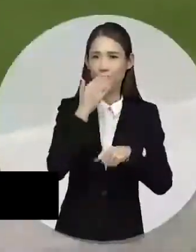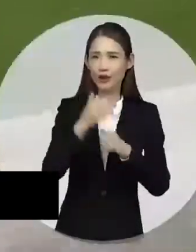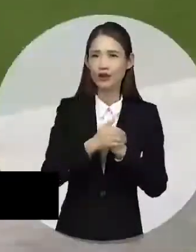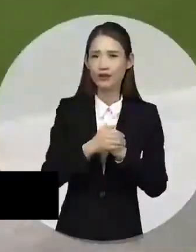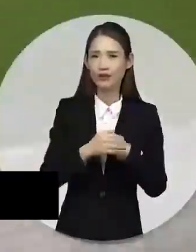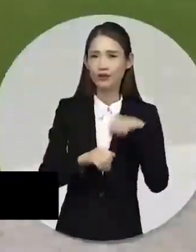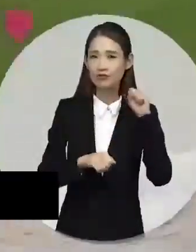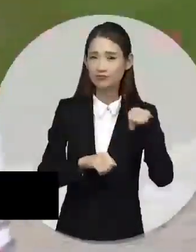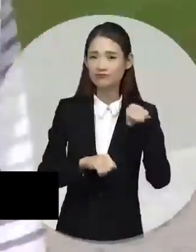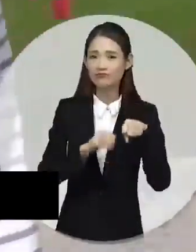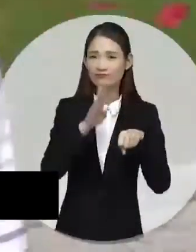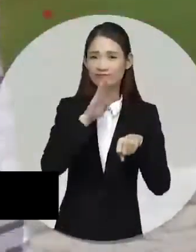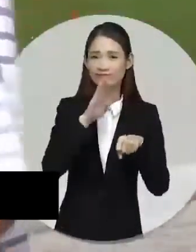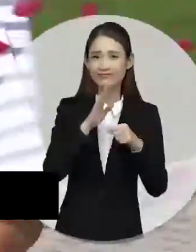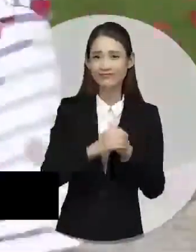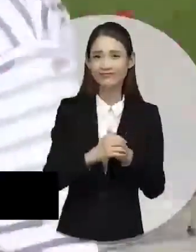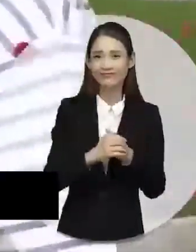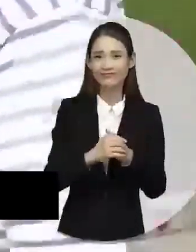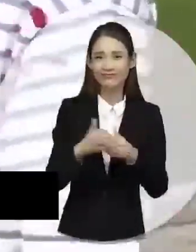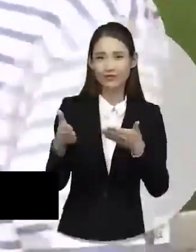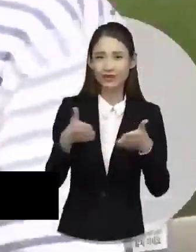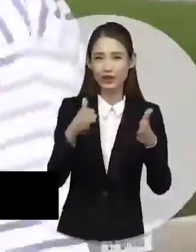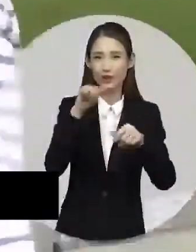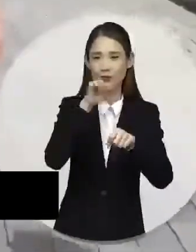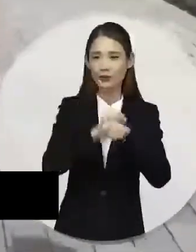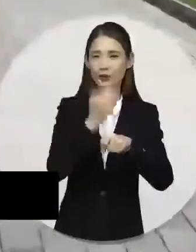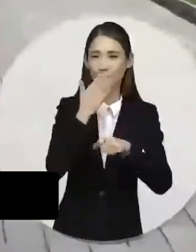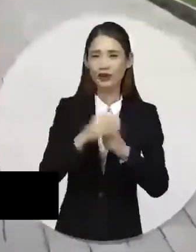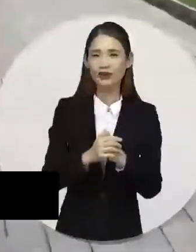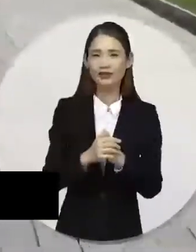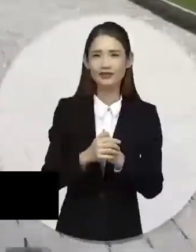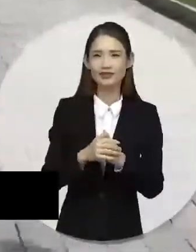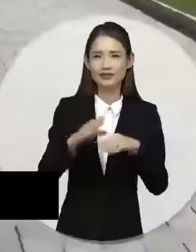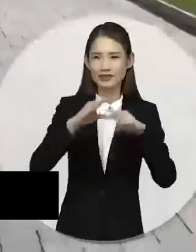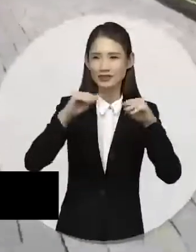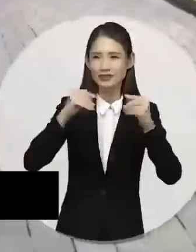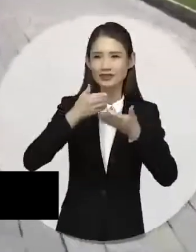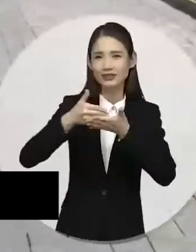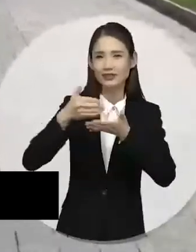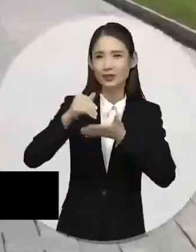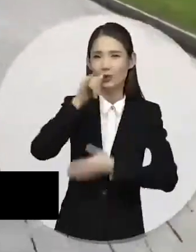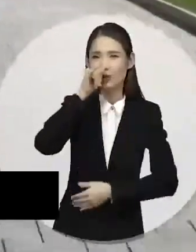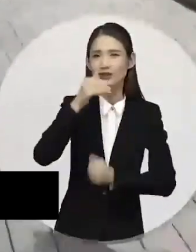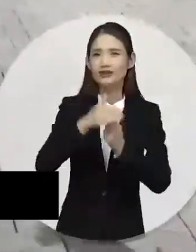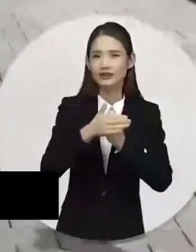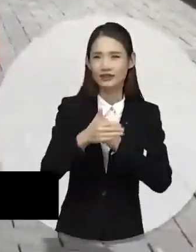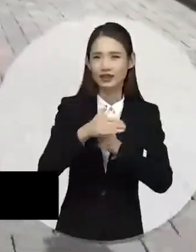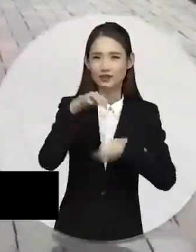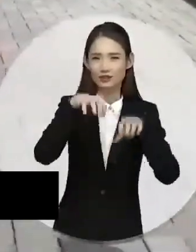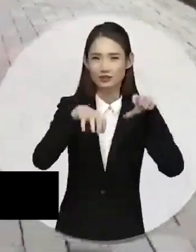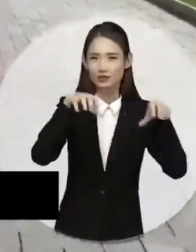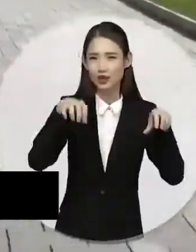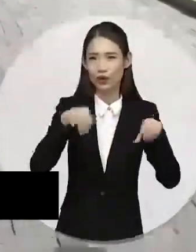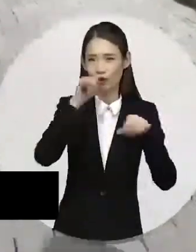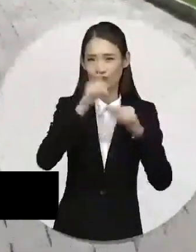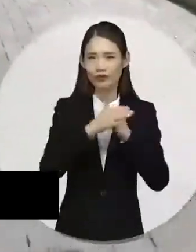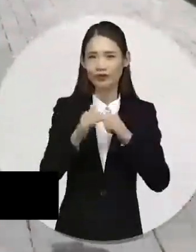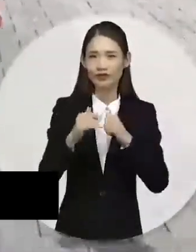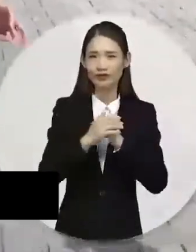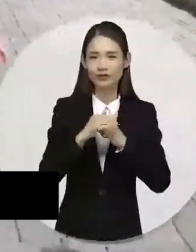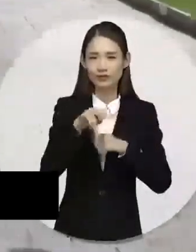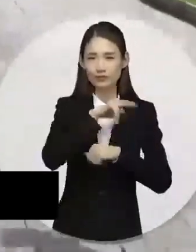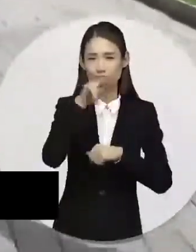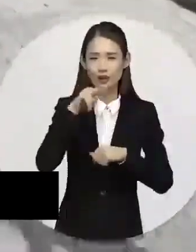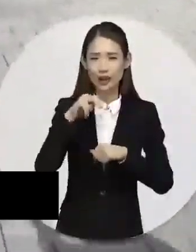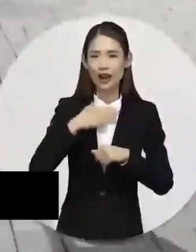로망으로? 잘 가고 있어. 그래? 길 진짜? 잘 가는데? 지도가 있으니까 그래도 주변에 뭐가 있어서 내가 뭐가